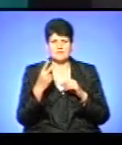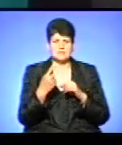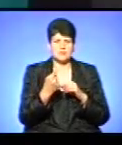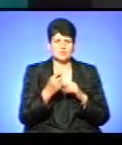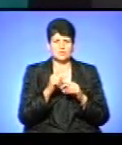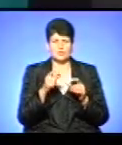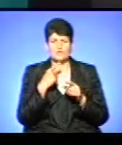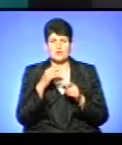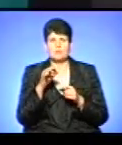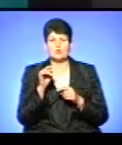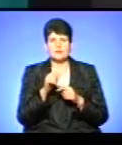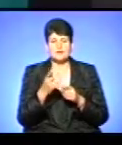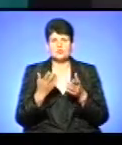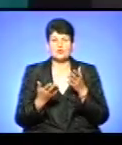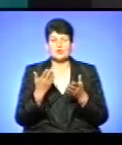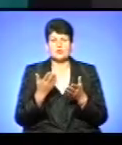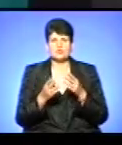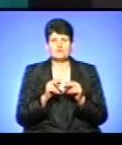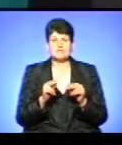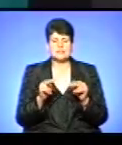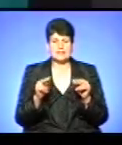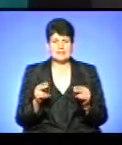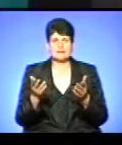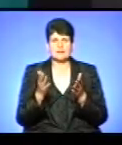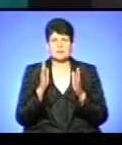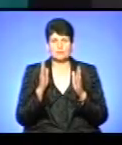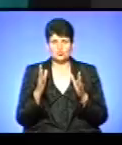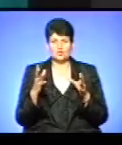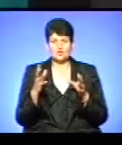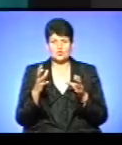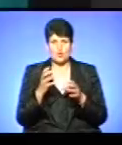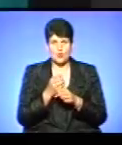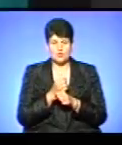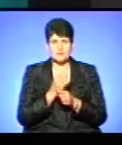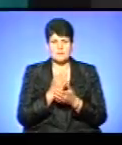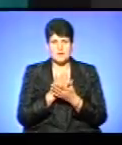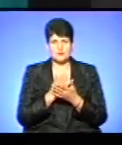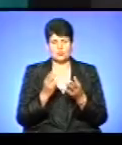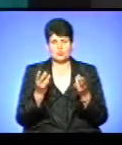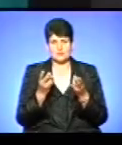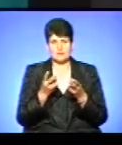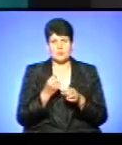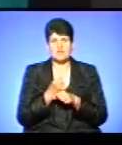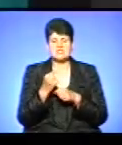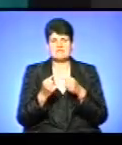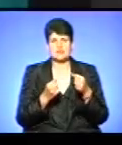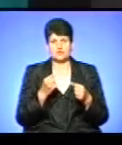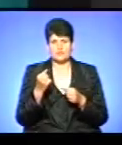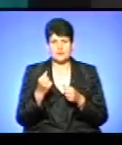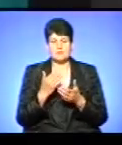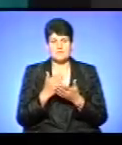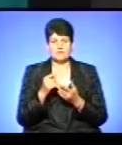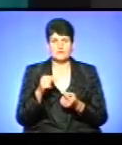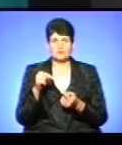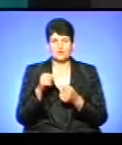21-ї говорила про те, що якщо вчителі, які будуть скорочені, мають потребу працевлаштуватися, мають